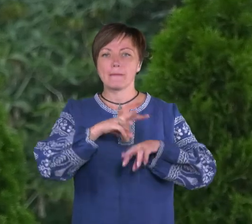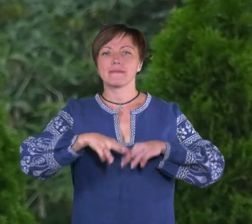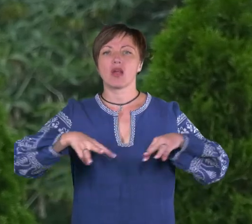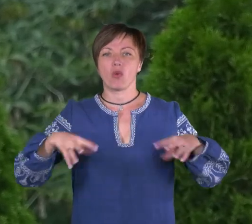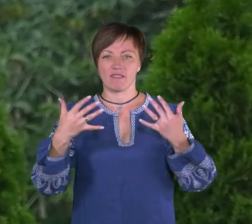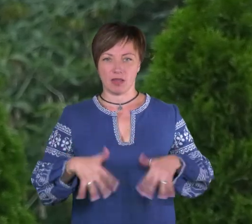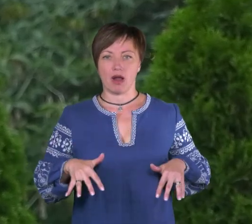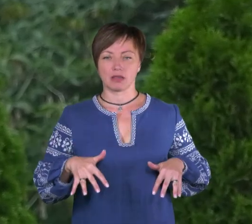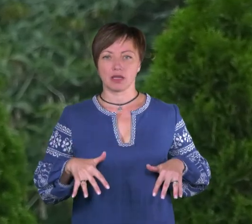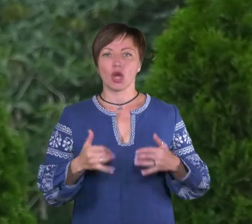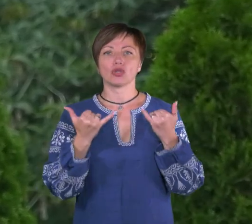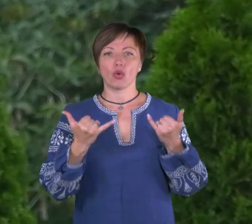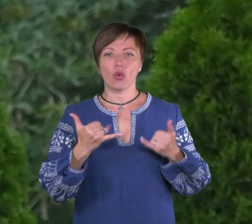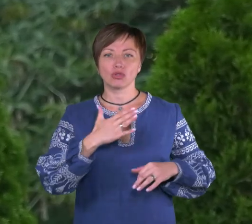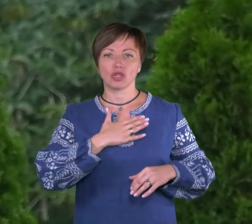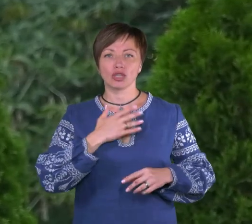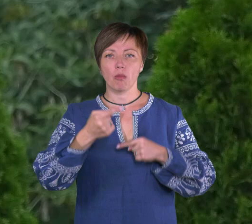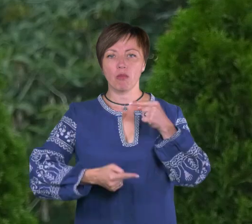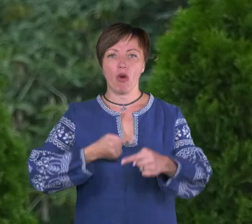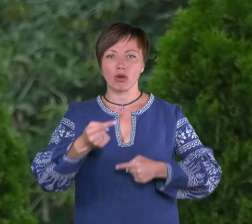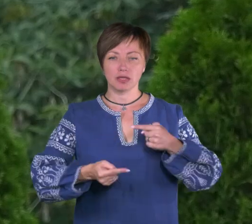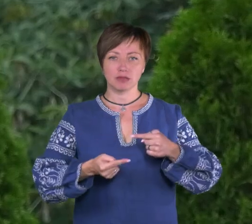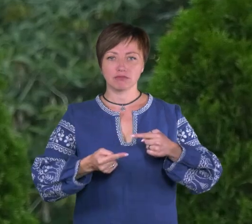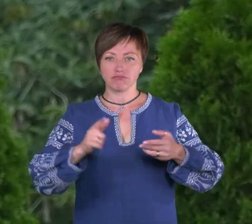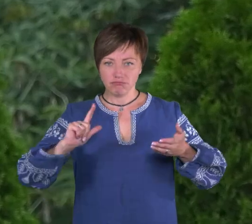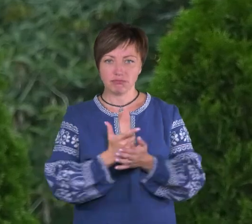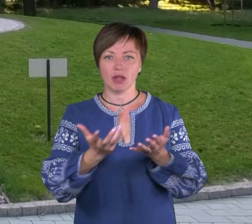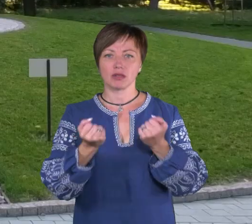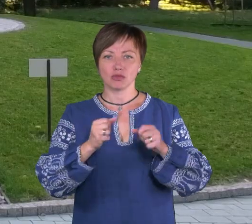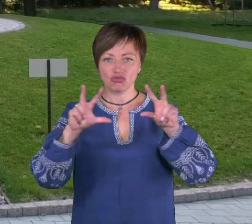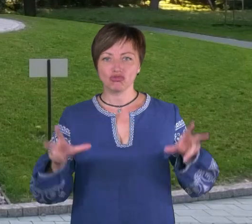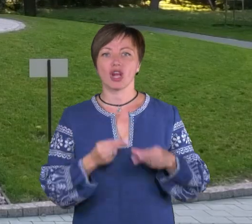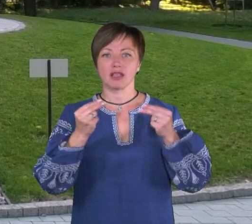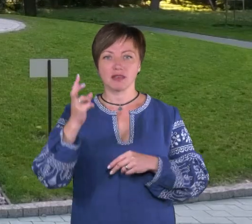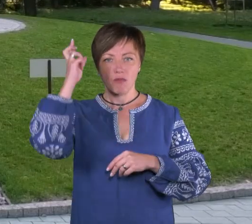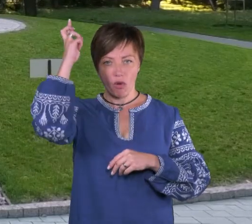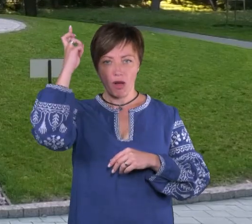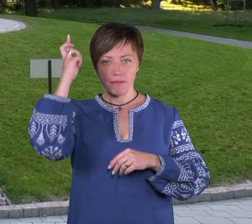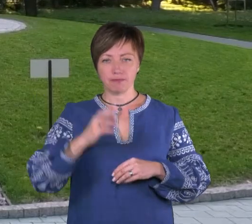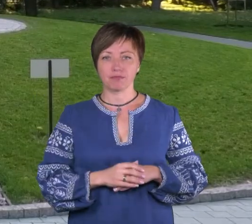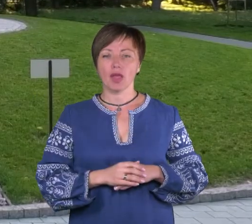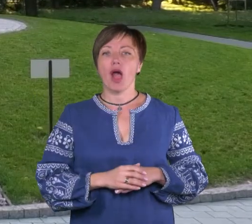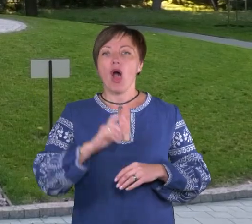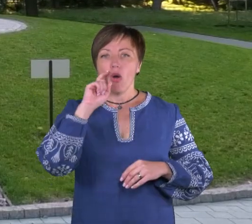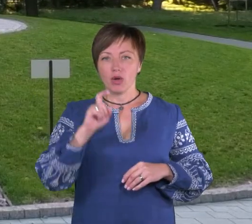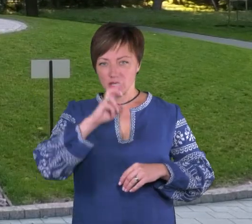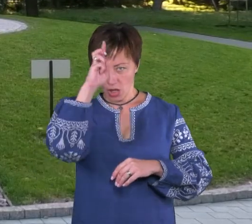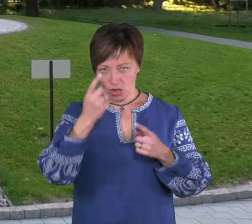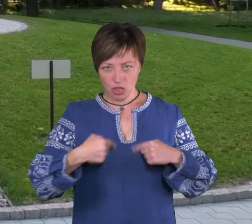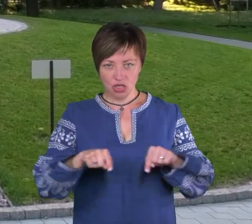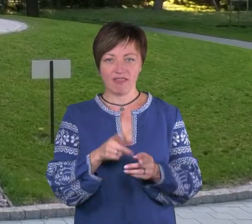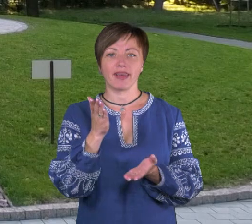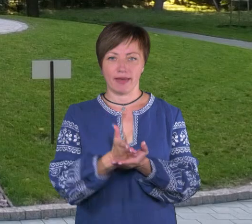втрат. Сьогоднішні наші покоління знову отримали шанс від Господа Бога. Українська держава